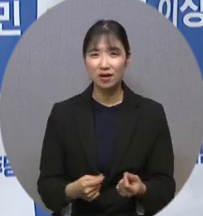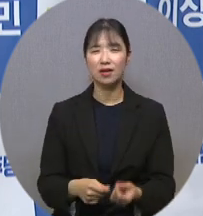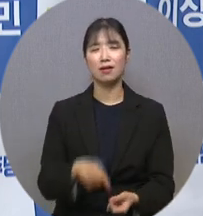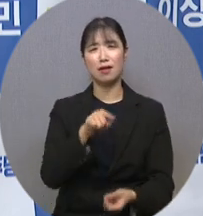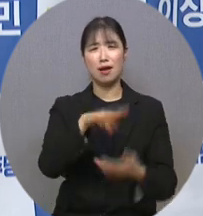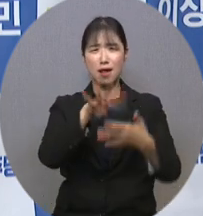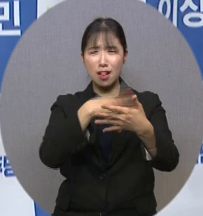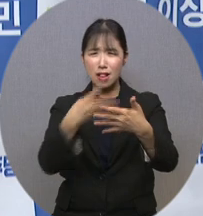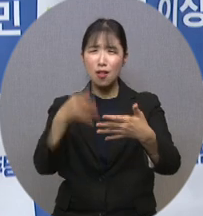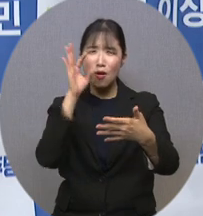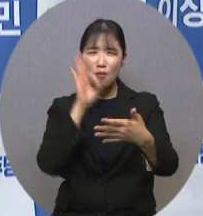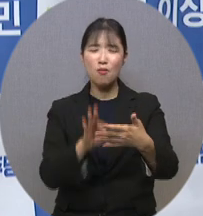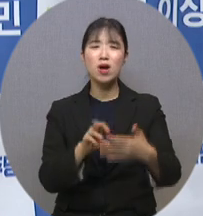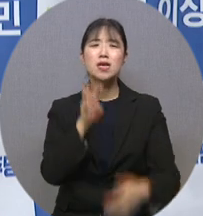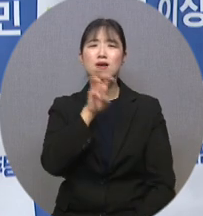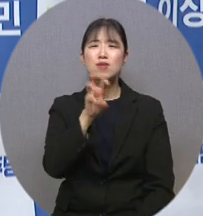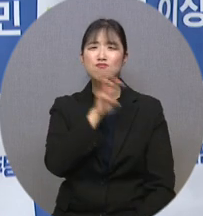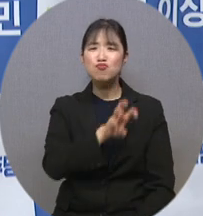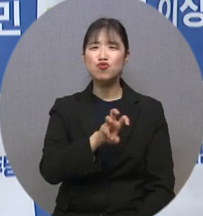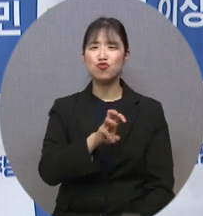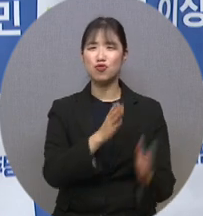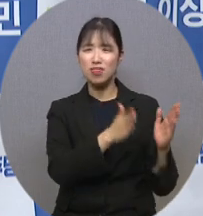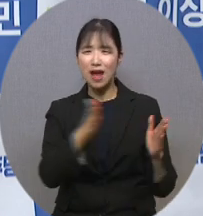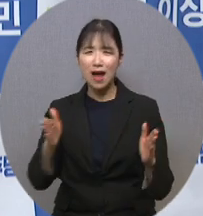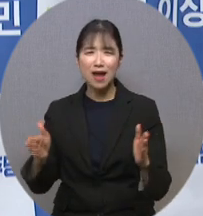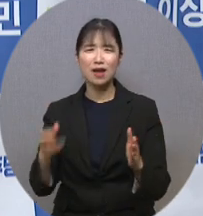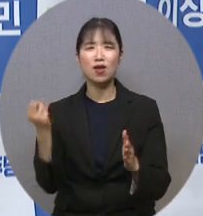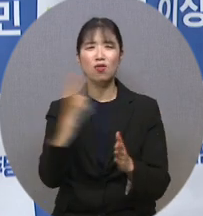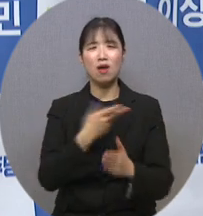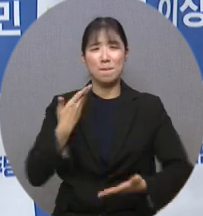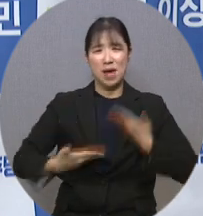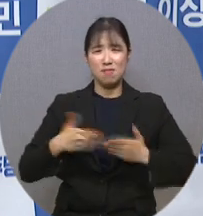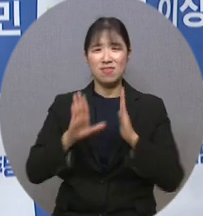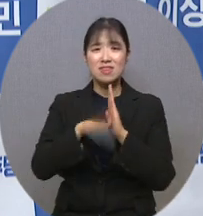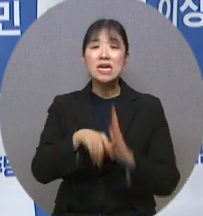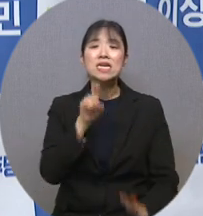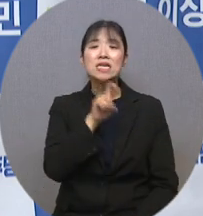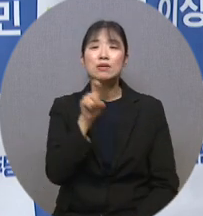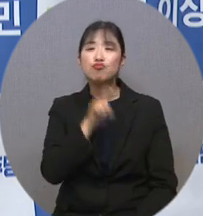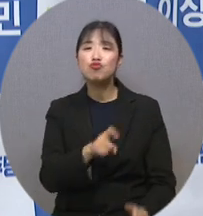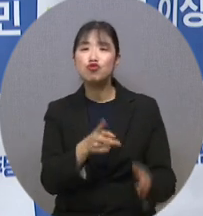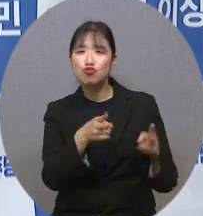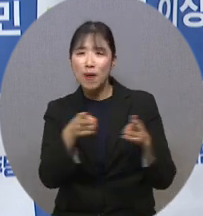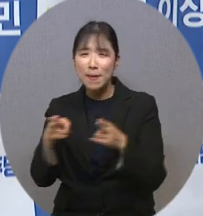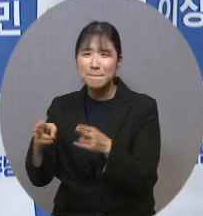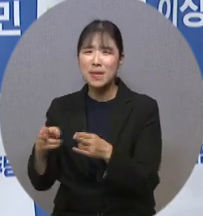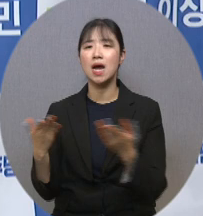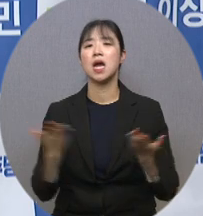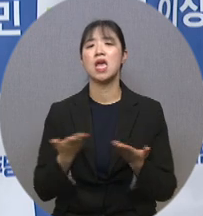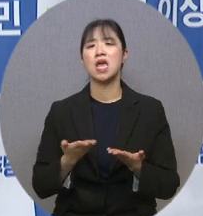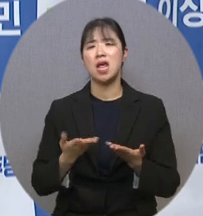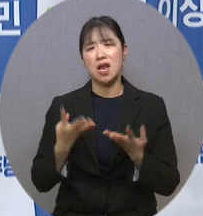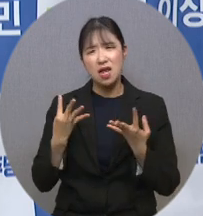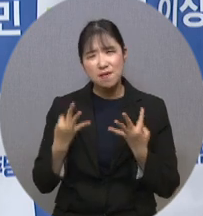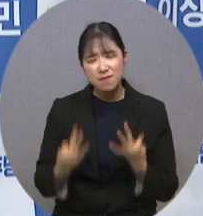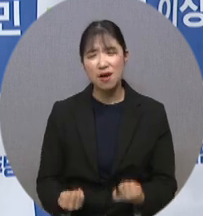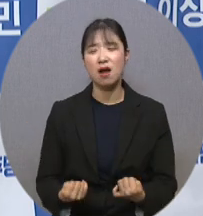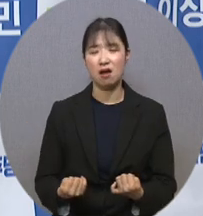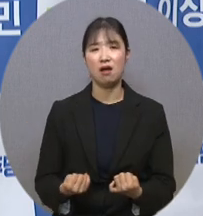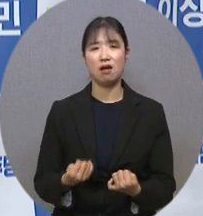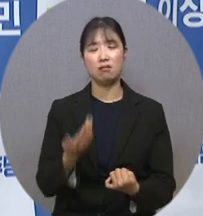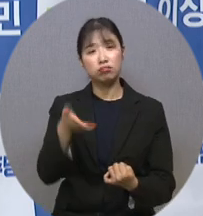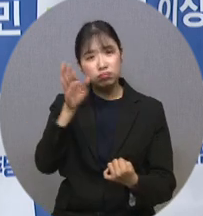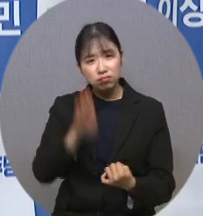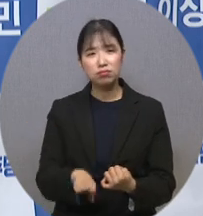일정표를 보니까요, 보통 30분 단위 그리고 바쁘실 땐 10분 단위로도 움직이시더라고요. 그럼에도 불구하고 다양한 계층의